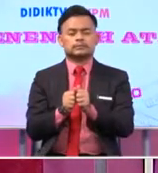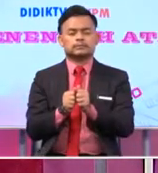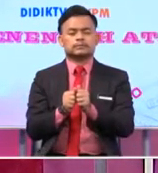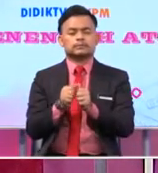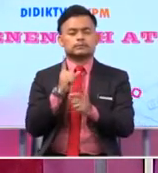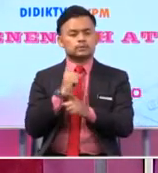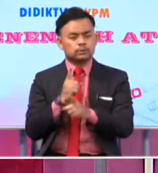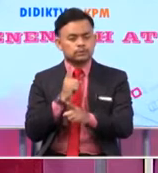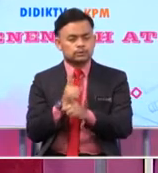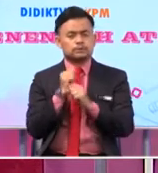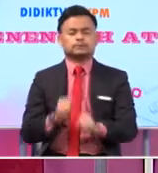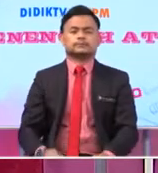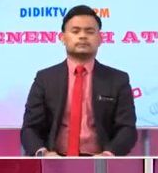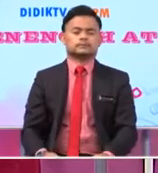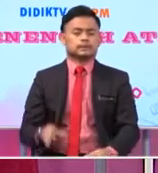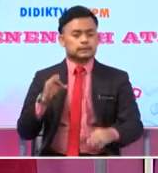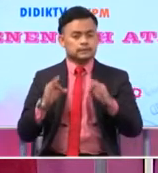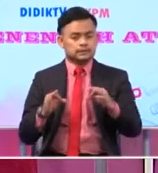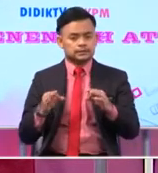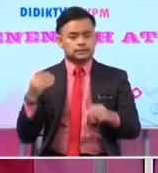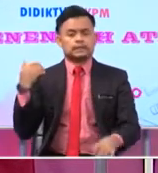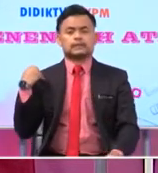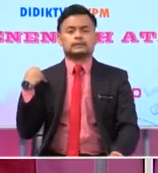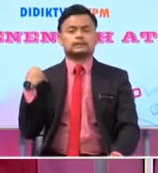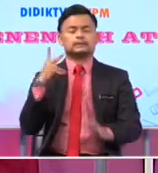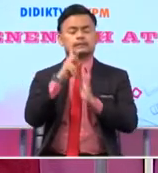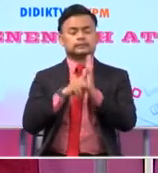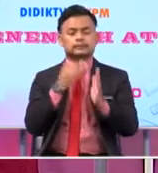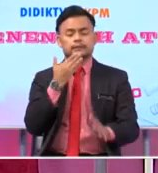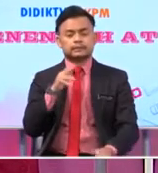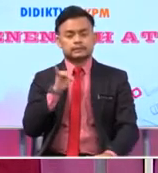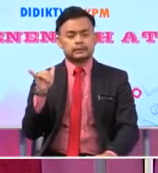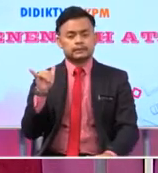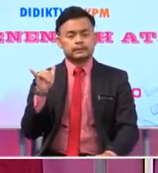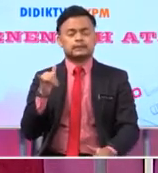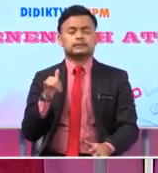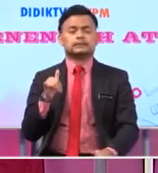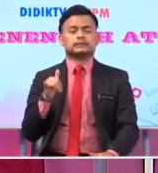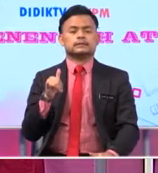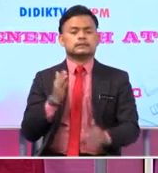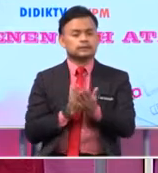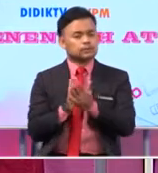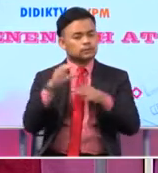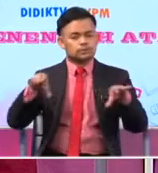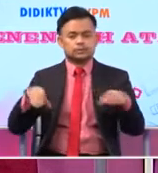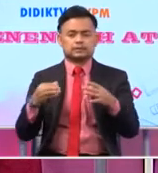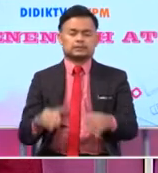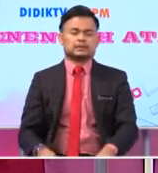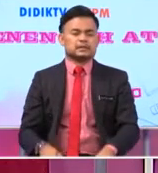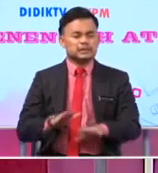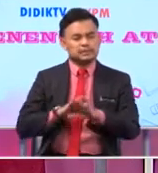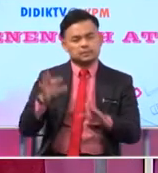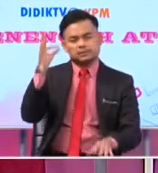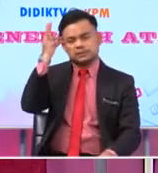akan mendatangkan kebaikan kepada kita ataupun orang lain kita terus coba tetap bulat Kim kalau aku boy